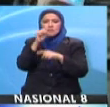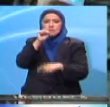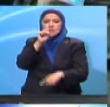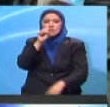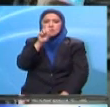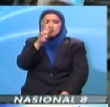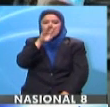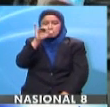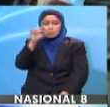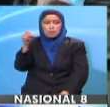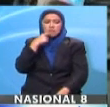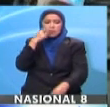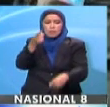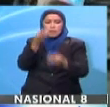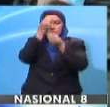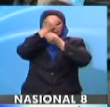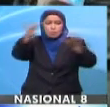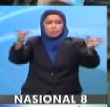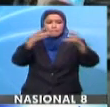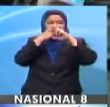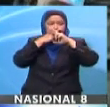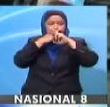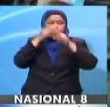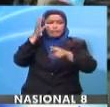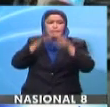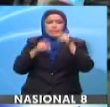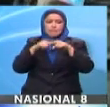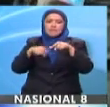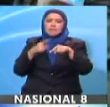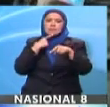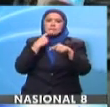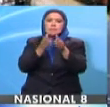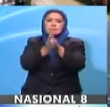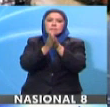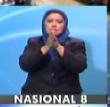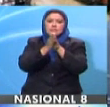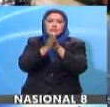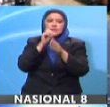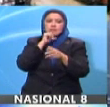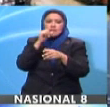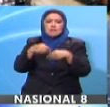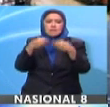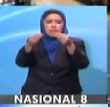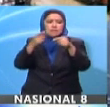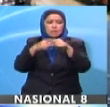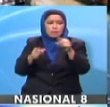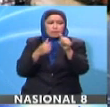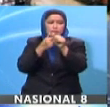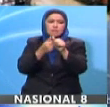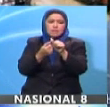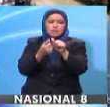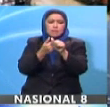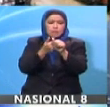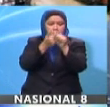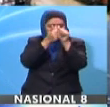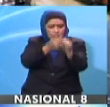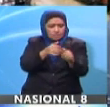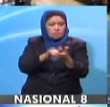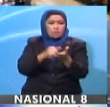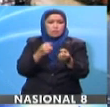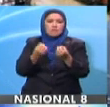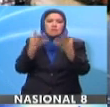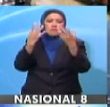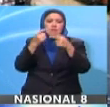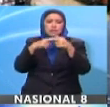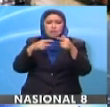sulit perniagaan petrol Saudi jika permintaannya tidak dipenuhi berikutan Pras ugur itu beberapa eemel dan dokumen disiarkan blog